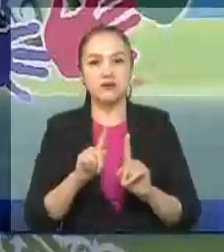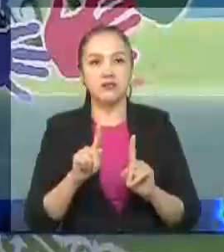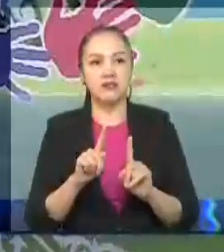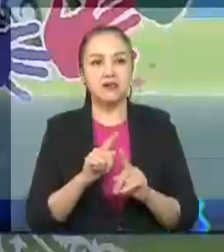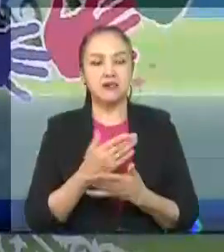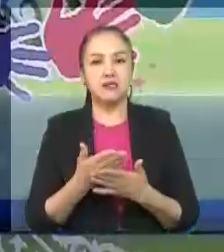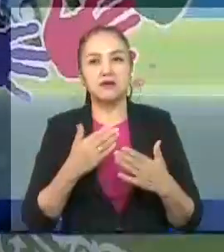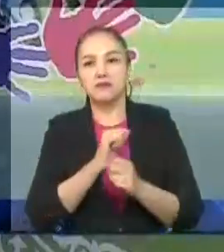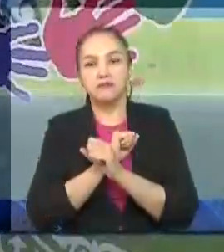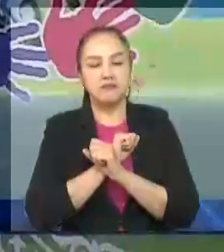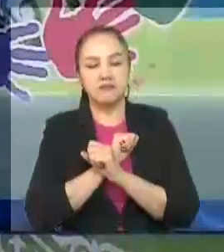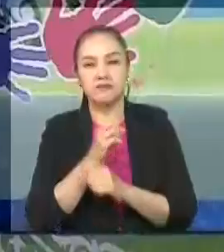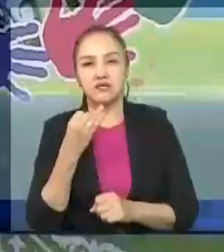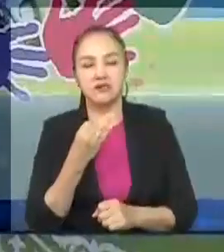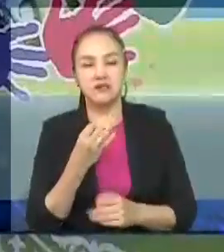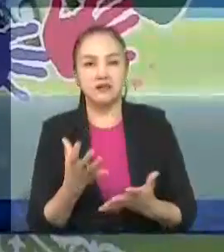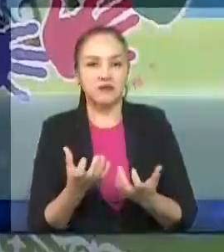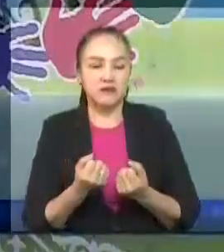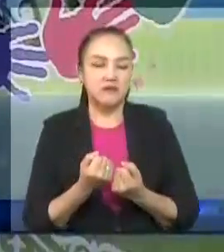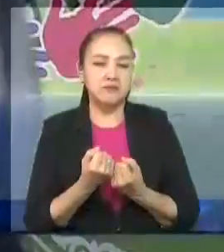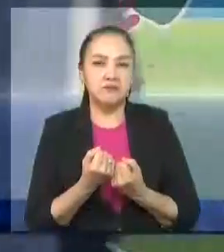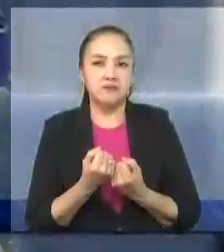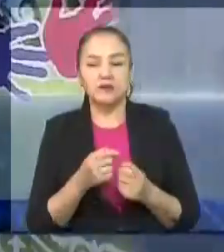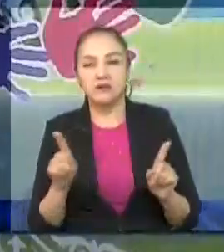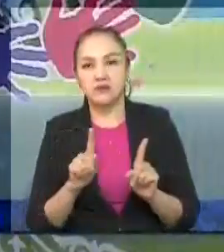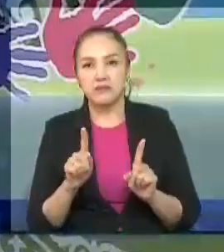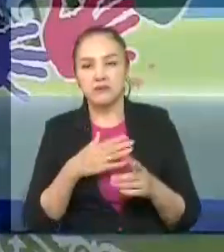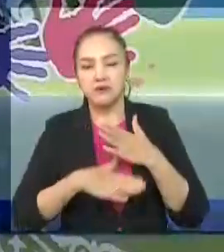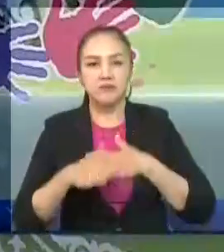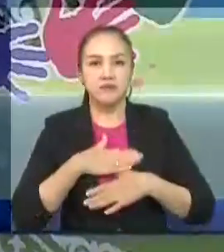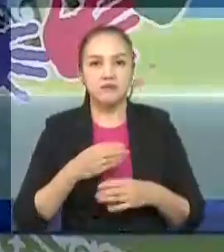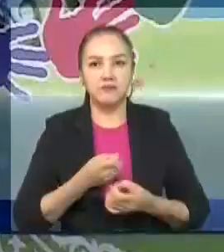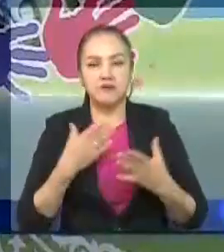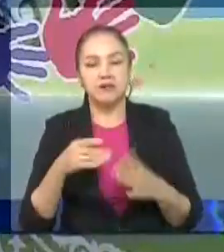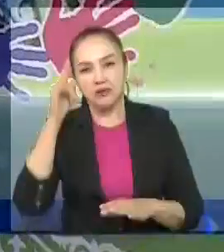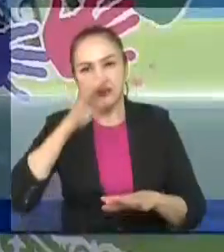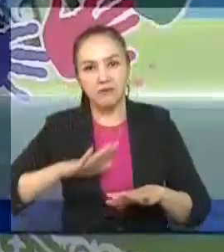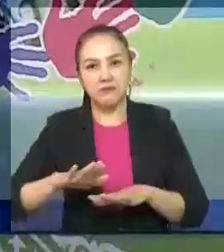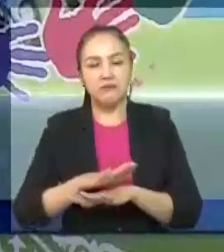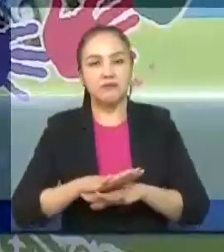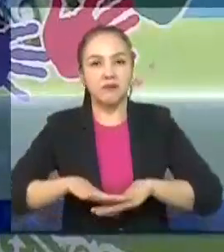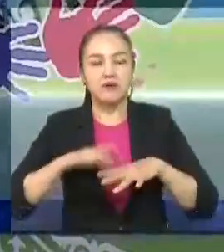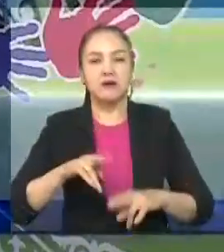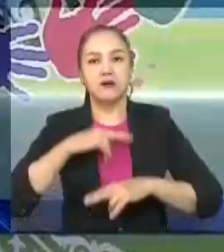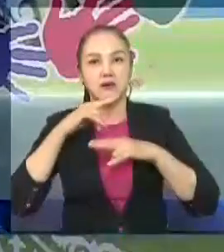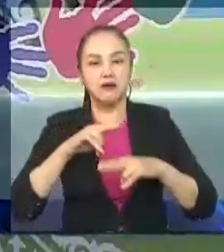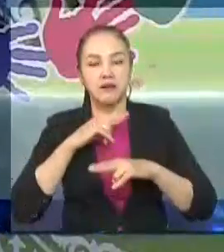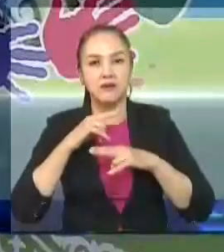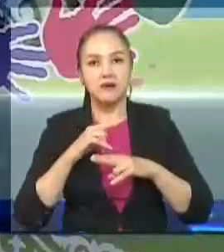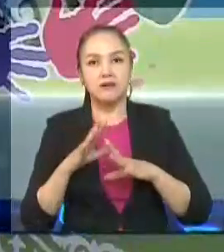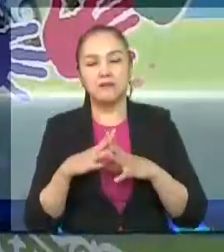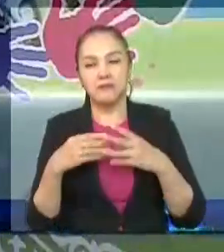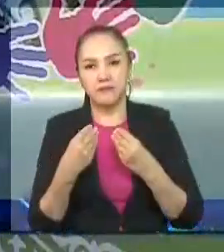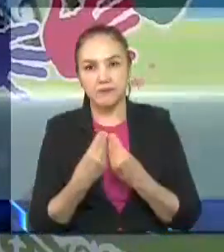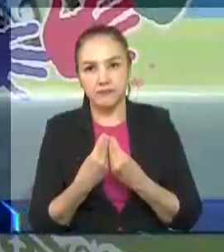они отдохнули и получили удовольствие от того, что у нас празднуется по Казахстану и большое внимание уделяется